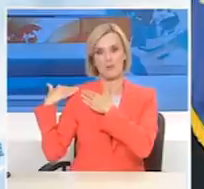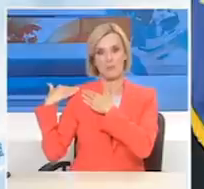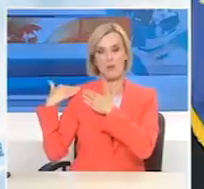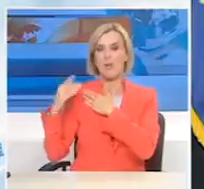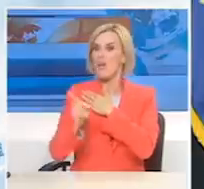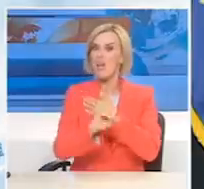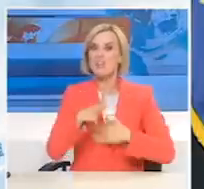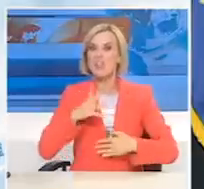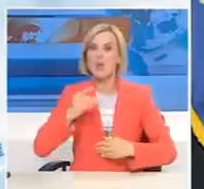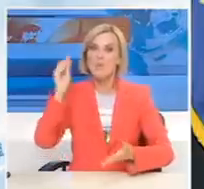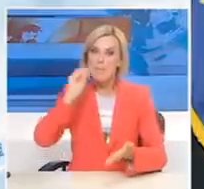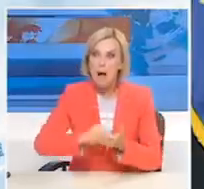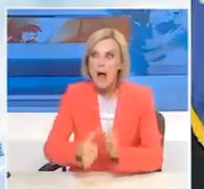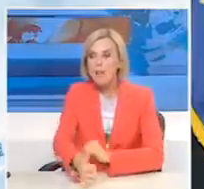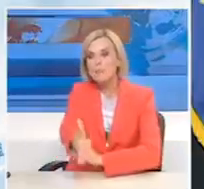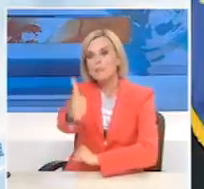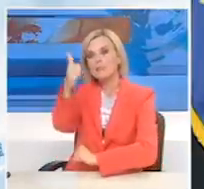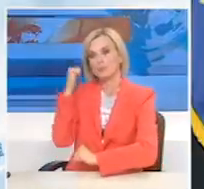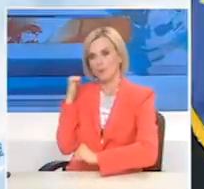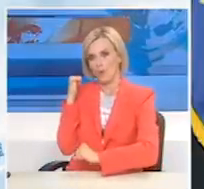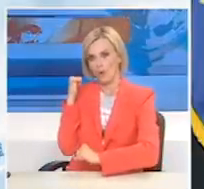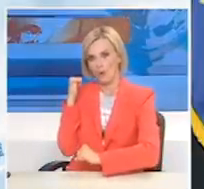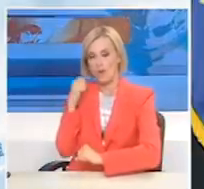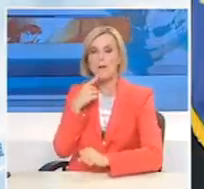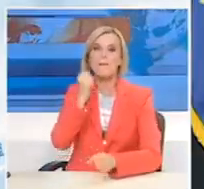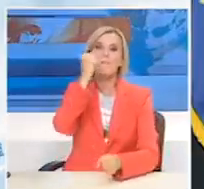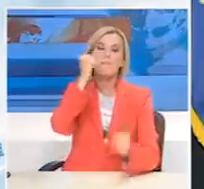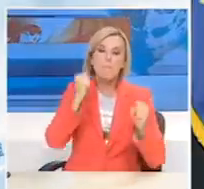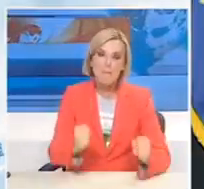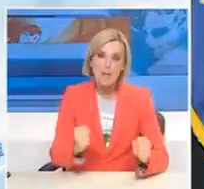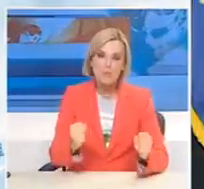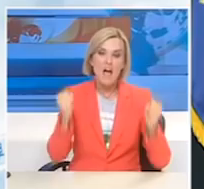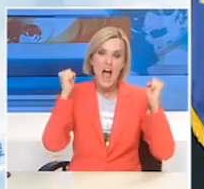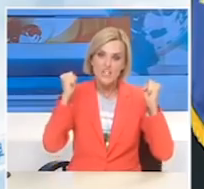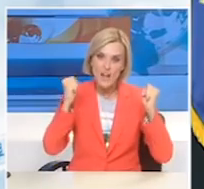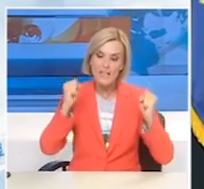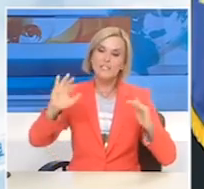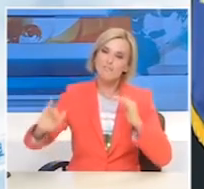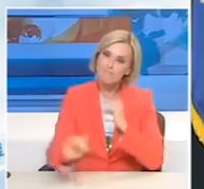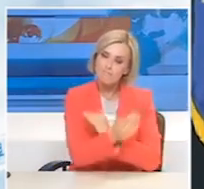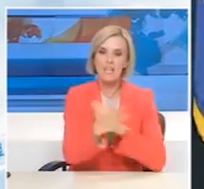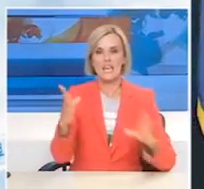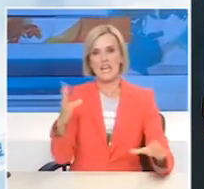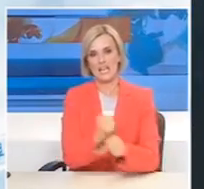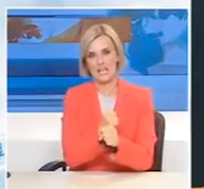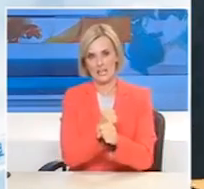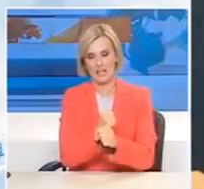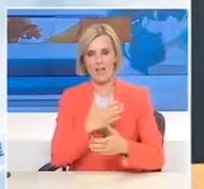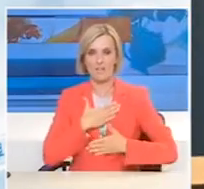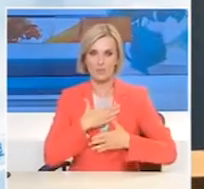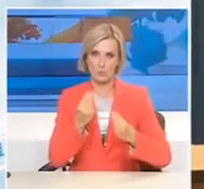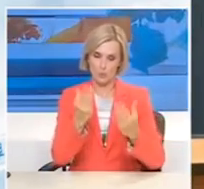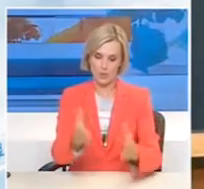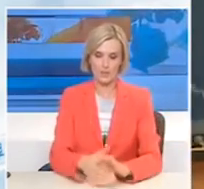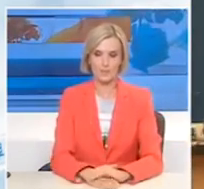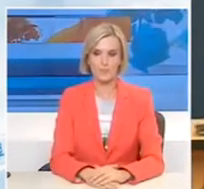θέλει να γυρίσουμε εκεί που ήμασταν μέχρι χθες. Μένουμε ασφαλείς. Βγαίνουμε νικητές. Σας ευχαριστώ. Ευχαριστούμε,